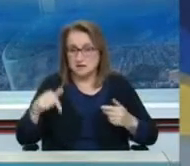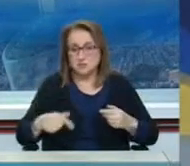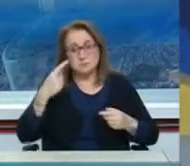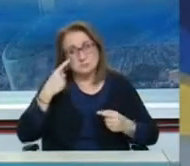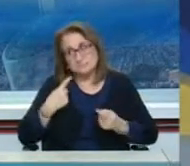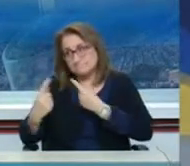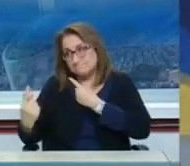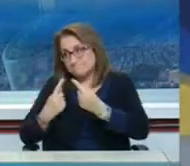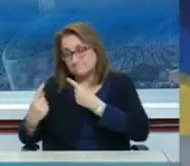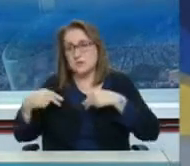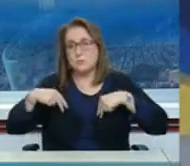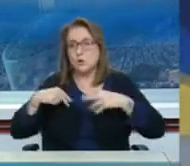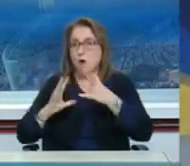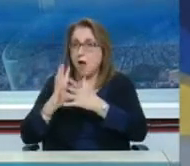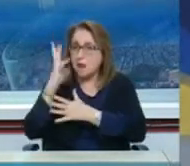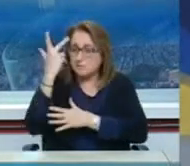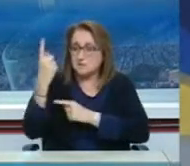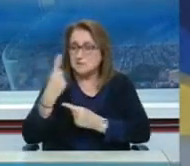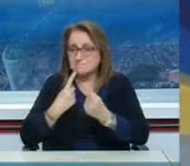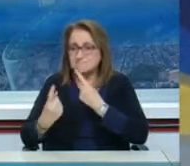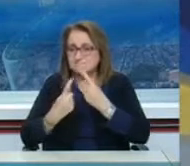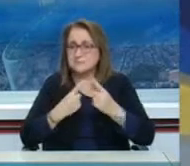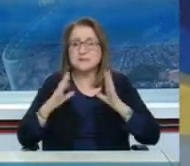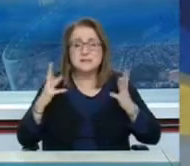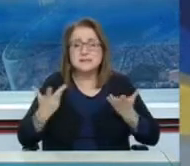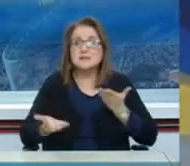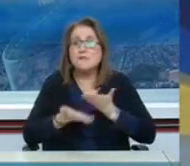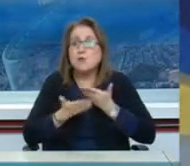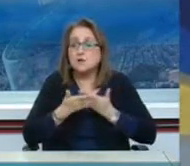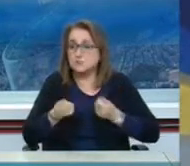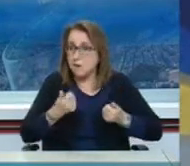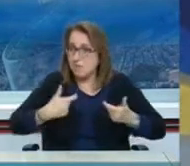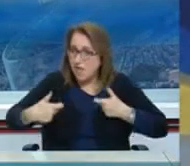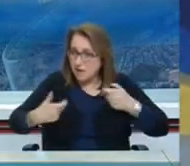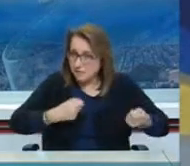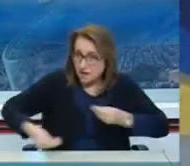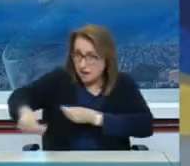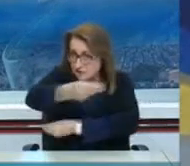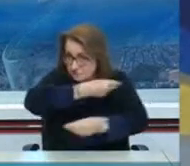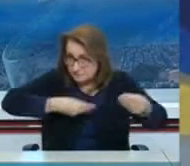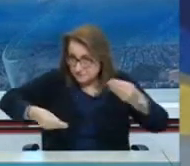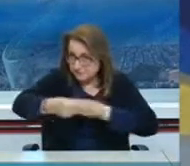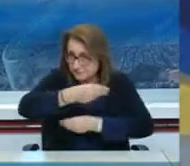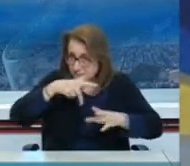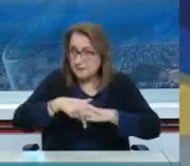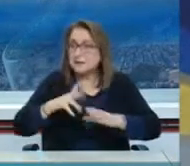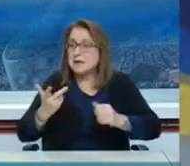των πρωτοβουλειών θα είναι η τόνωση της ρευστότητας και η διαφύλαξη της